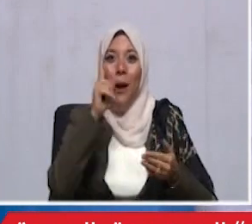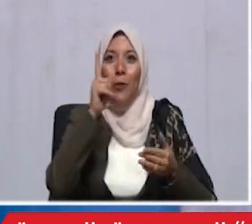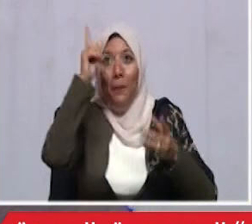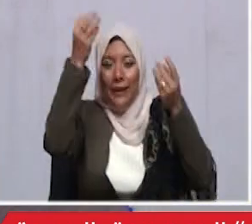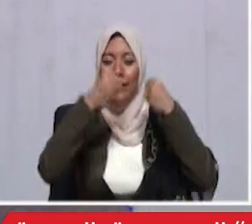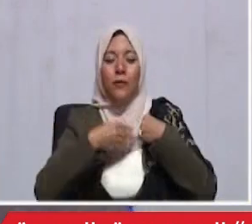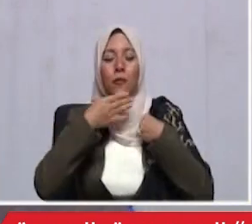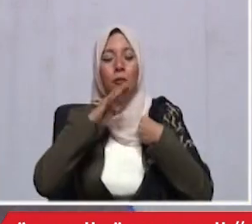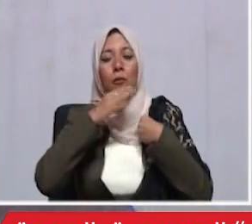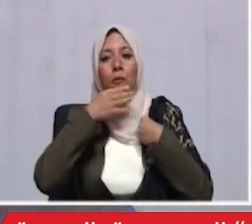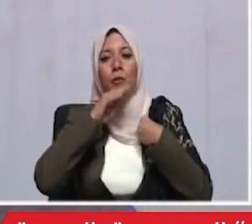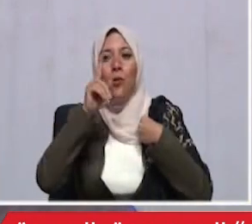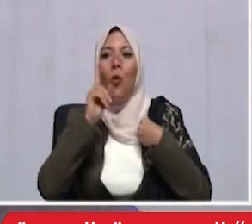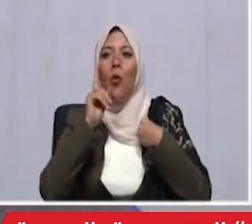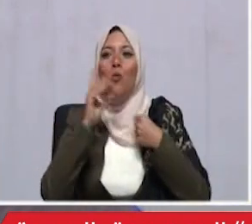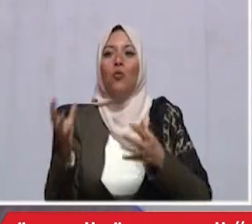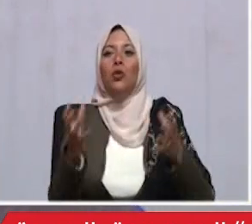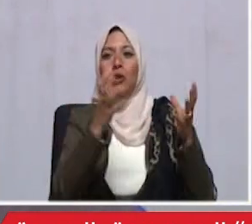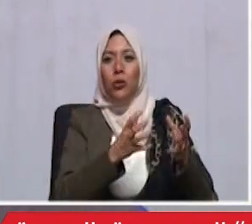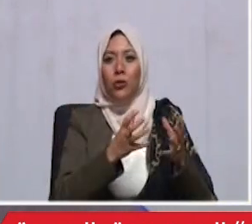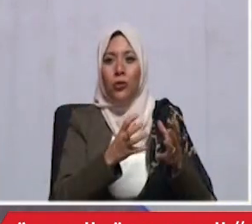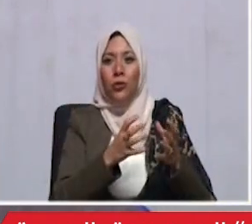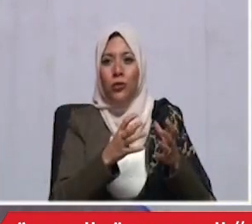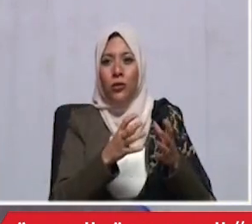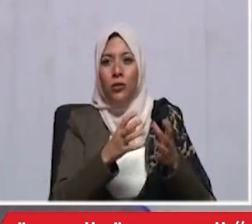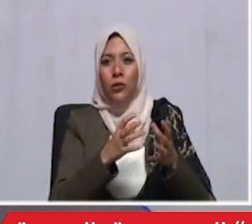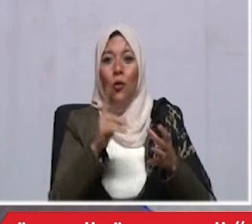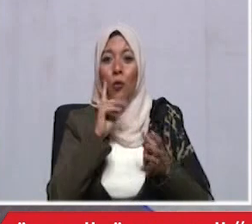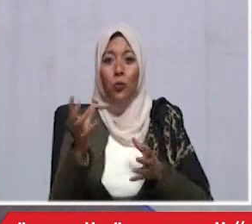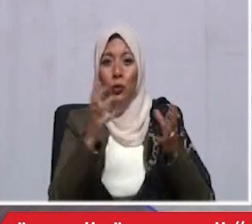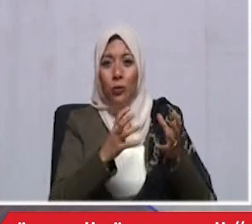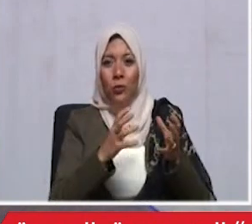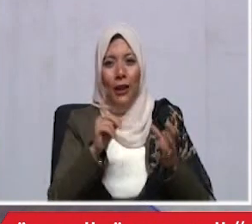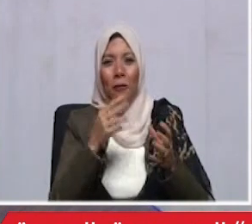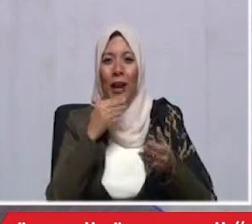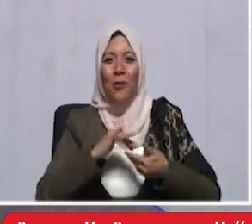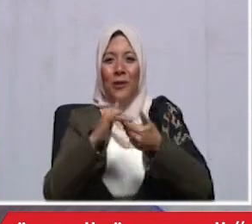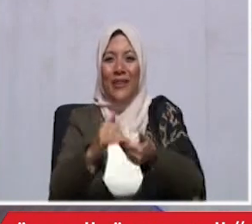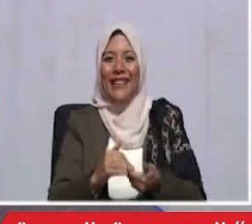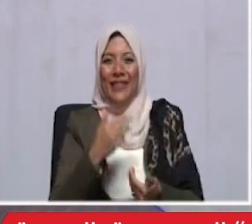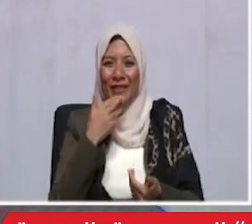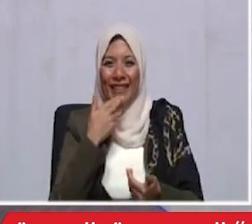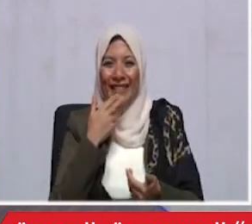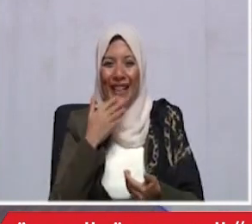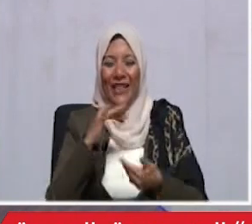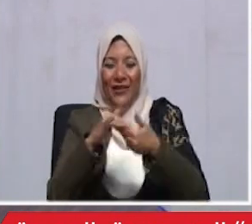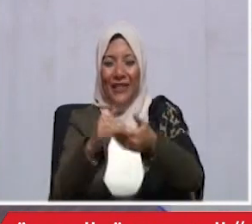الحمد لله. بس مامته تشيله احسن عشان بس ما يحصلش بقى. على مهلك عليه، على مهلك